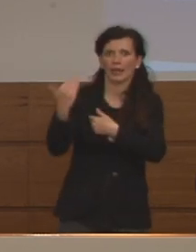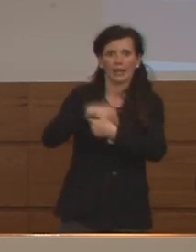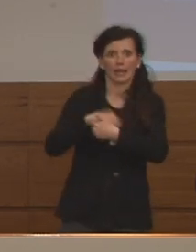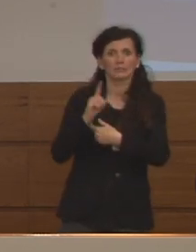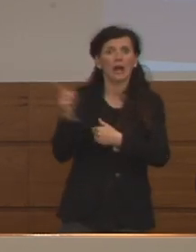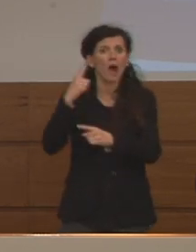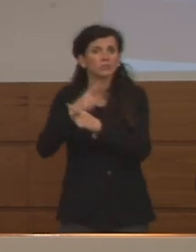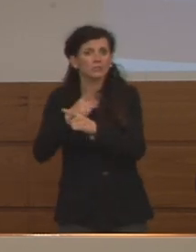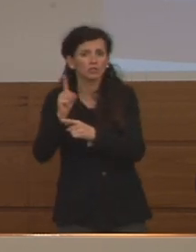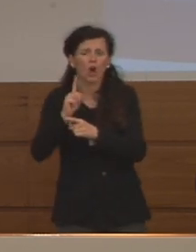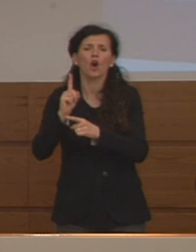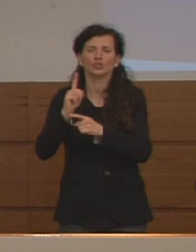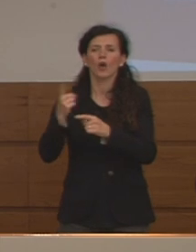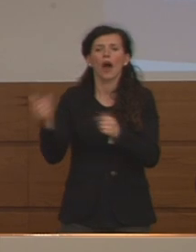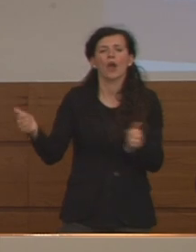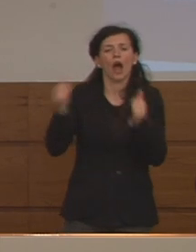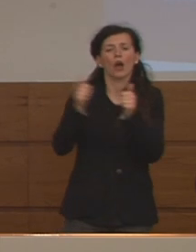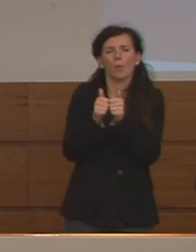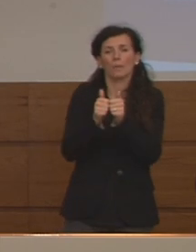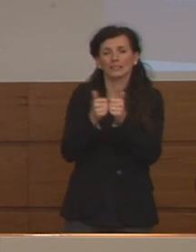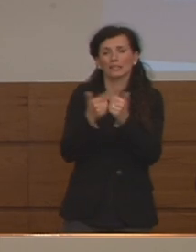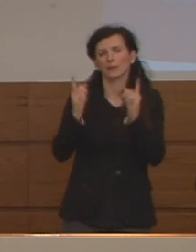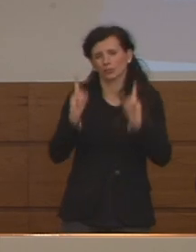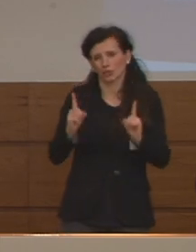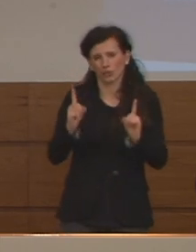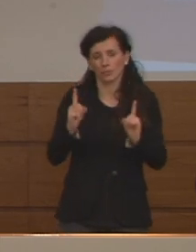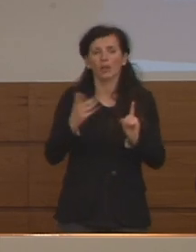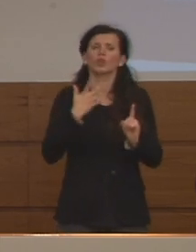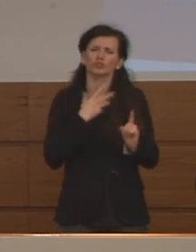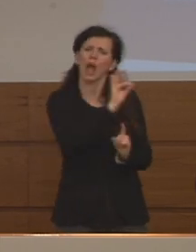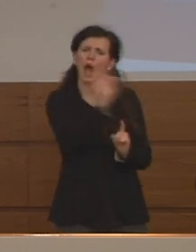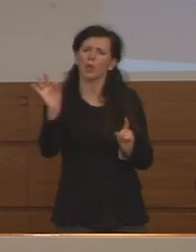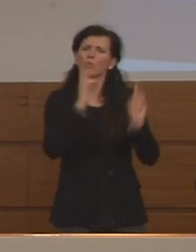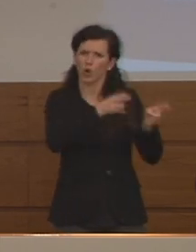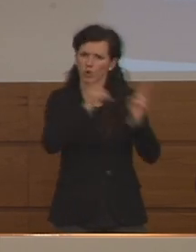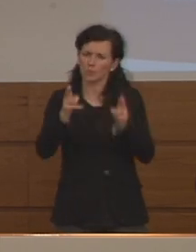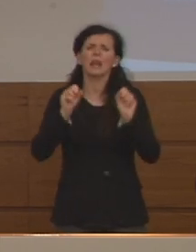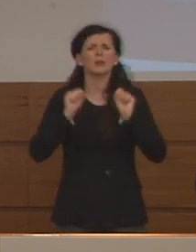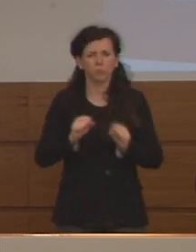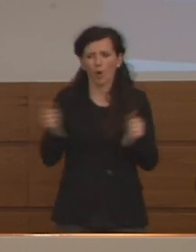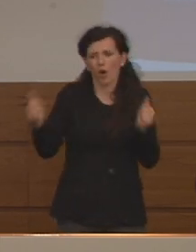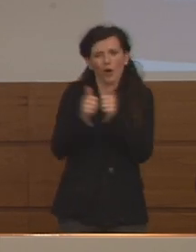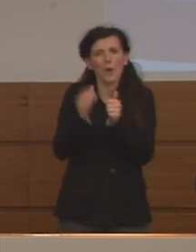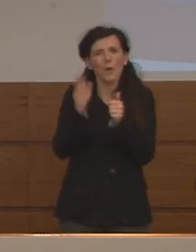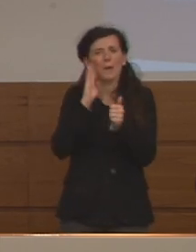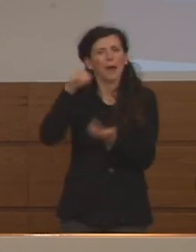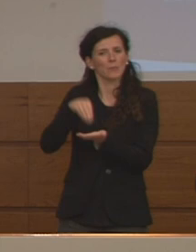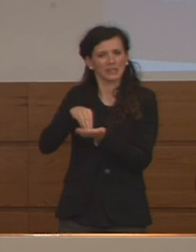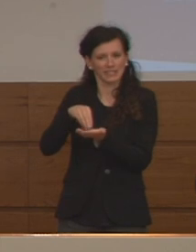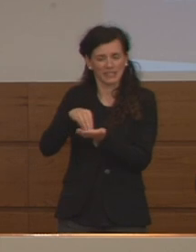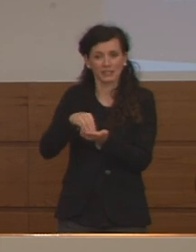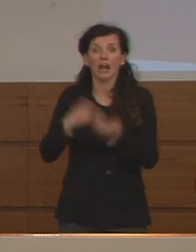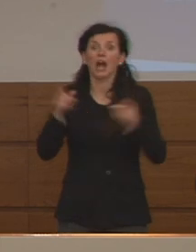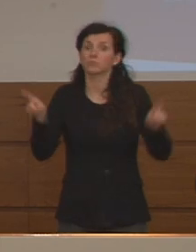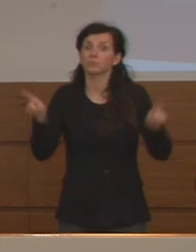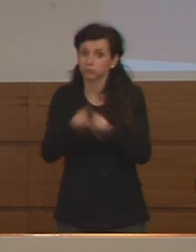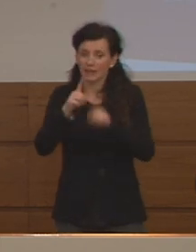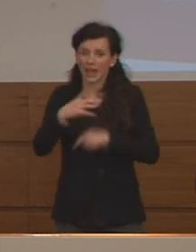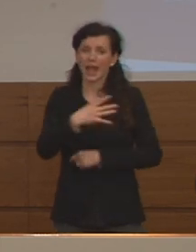quindi che ci sia l'accompagnamento minimo ma ci sono degli ospedali in cui anche questo è possibile come pure va ribadito l'allattamento